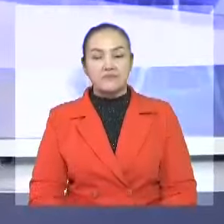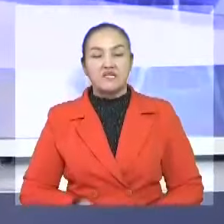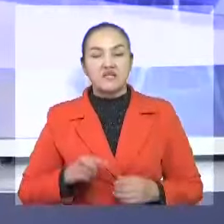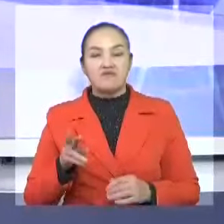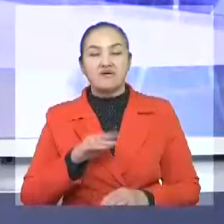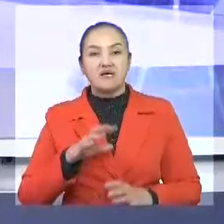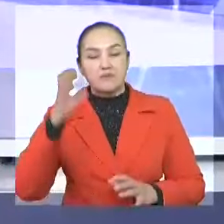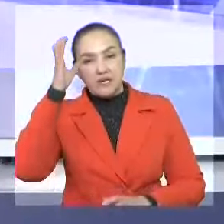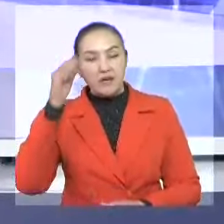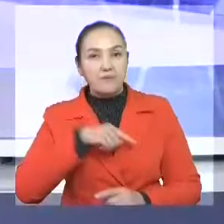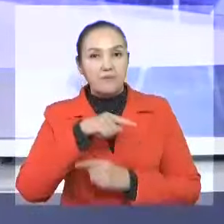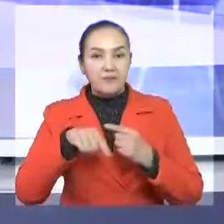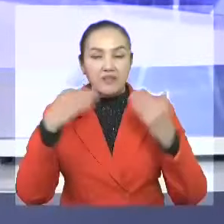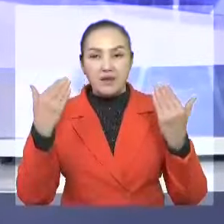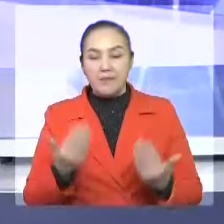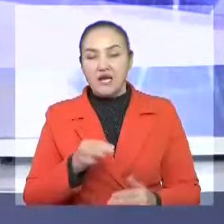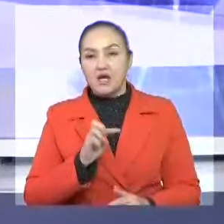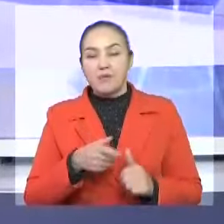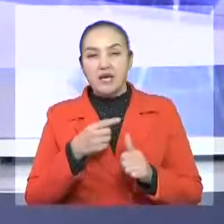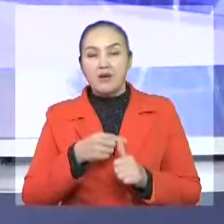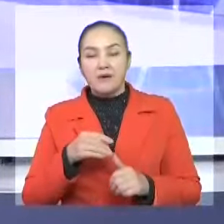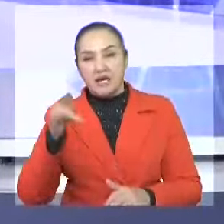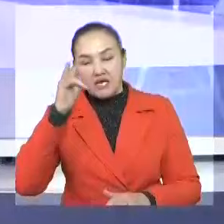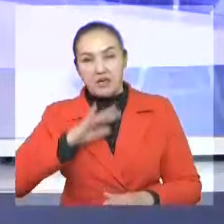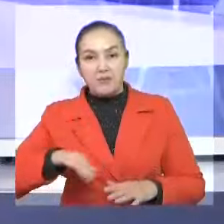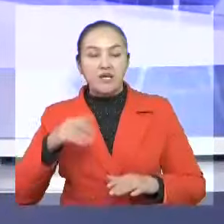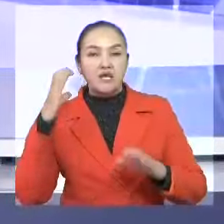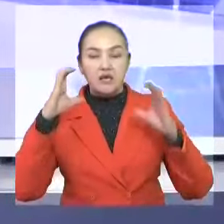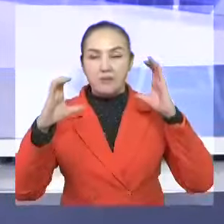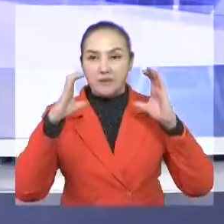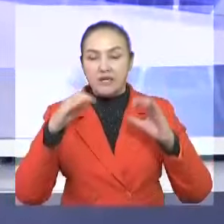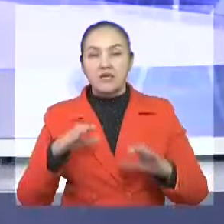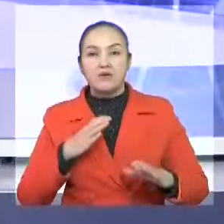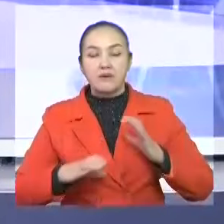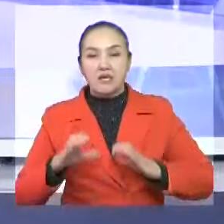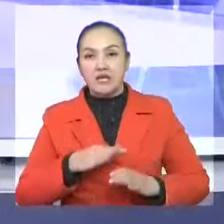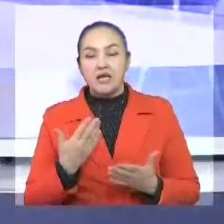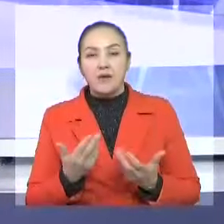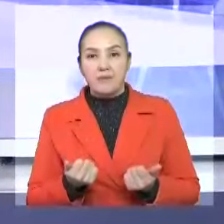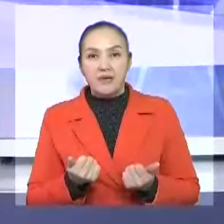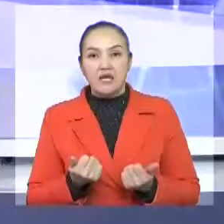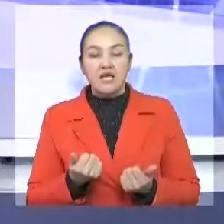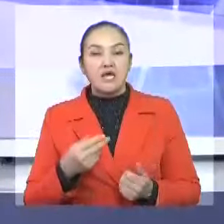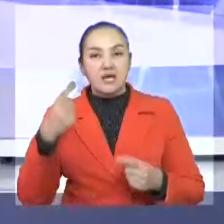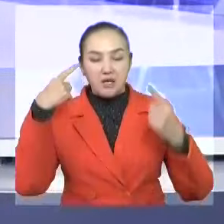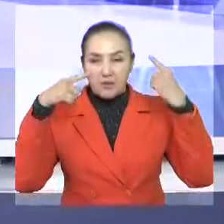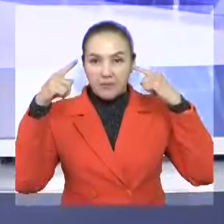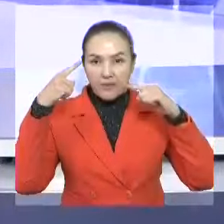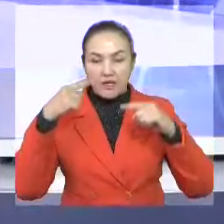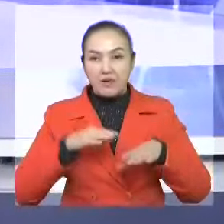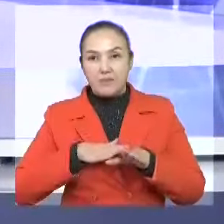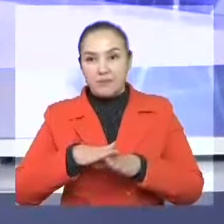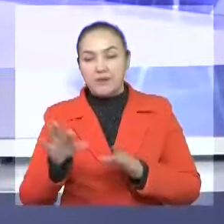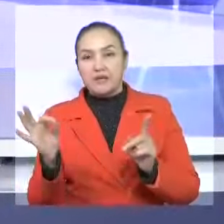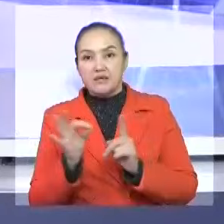Инновация, ғылым, бизнес. Бүгін Марат Оспанов атындағы Батыс Қазақстан медицина университетінің студенттері арасында тың идеялар мен жобаларды жүзеге